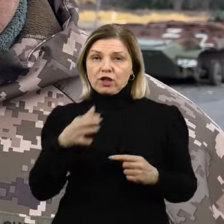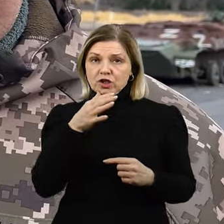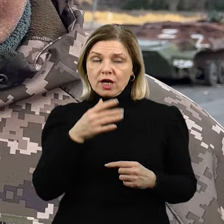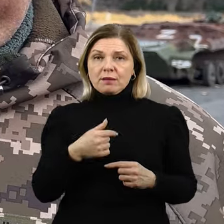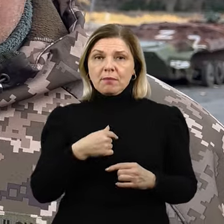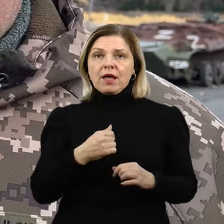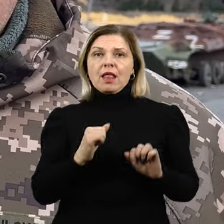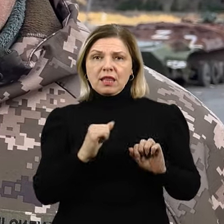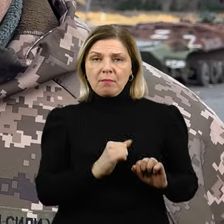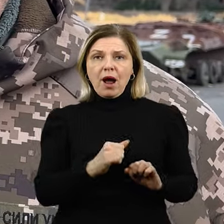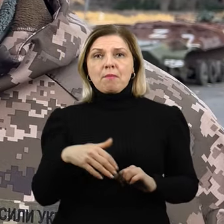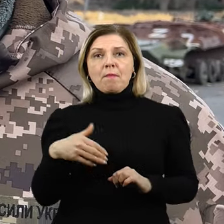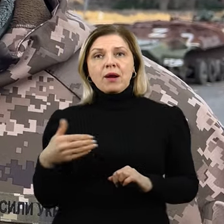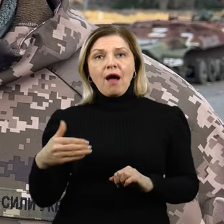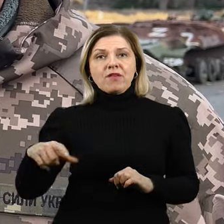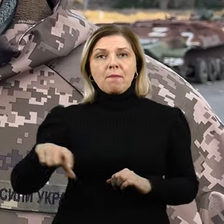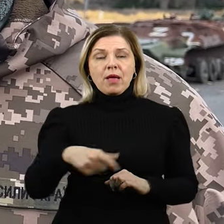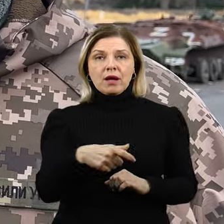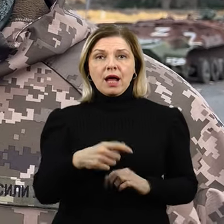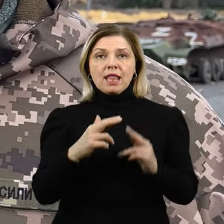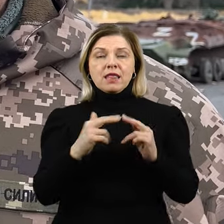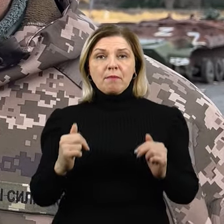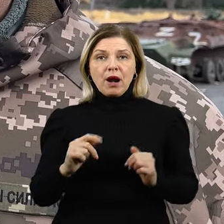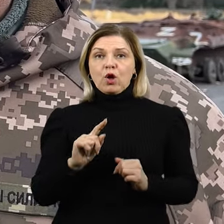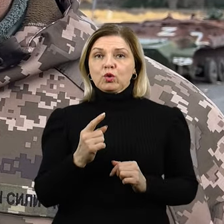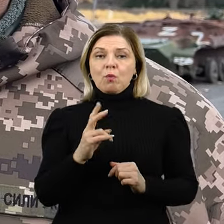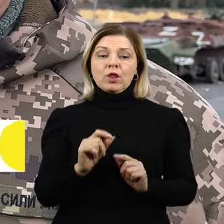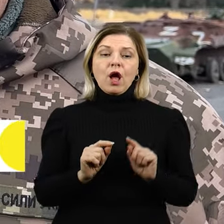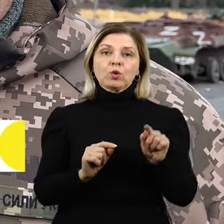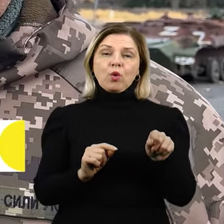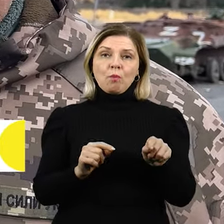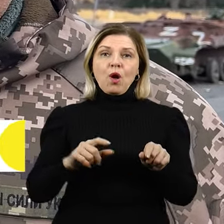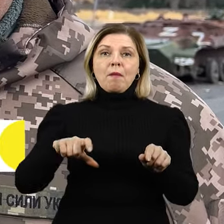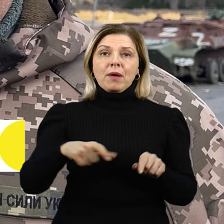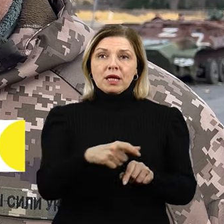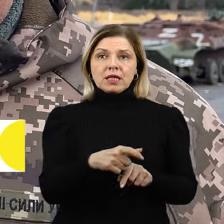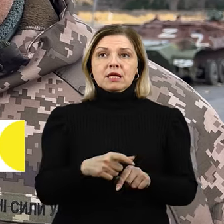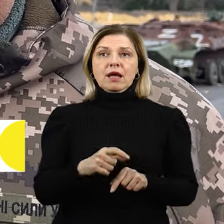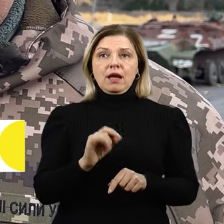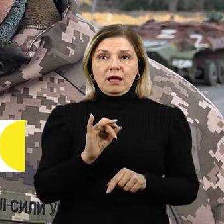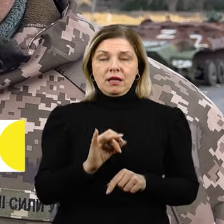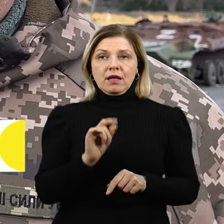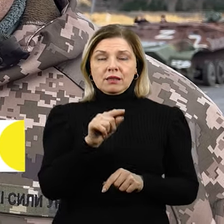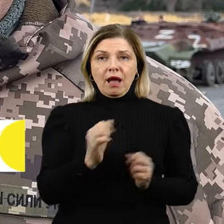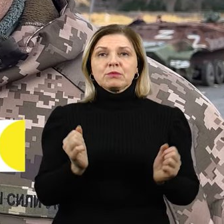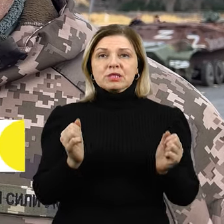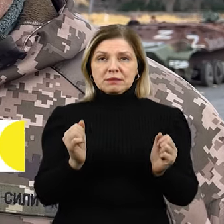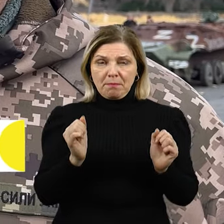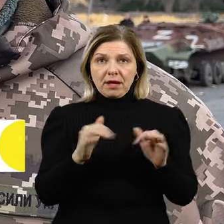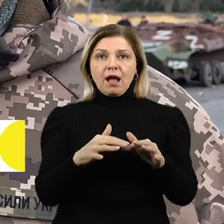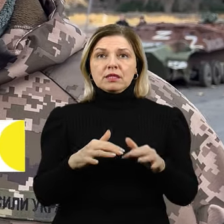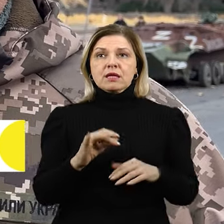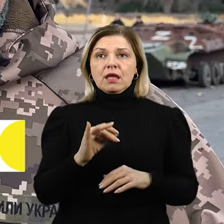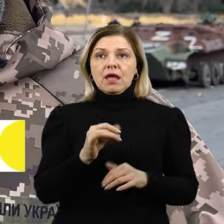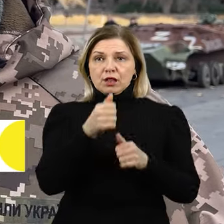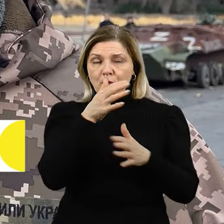берег Дніпра, тому що на тому березі там чималі сили зібралися, і не